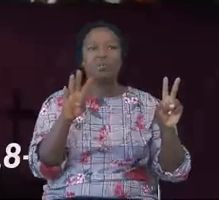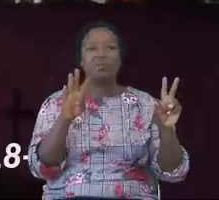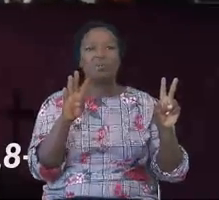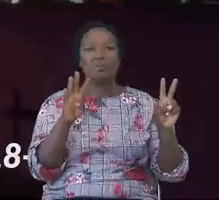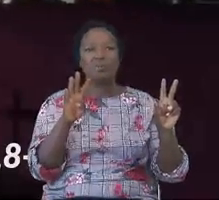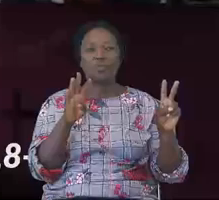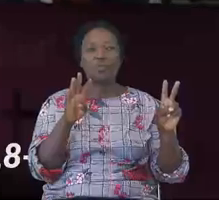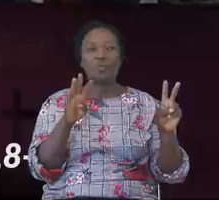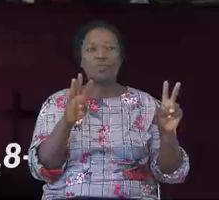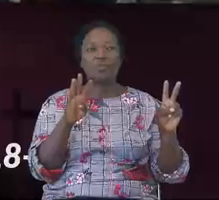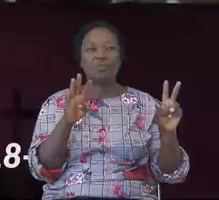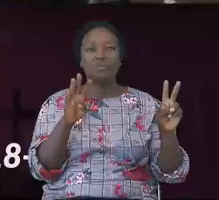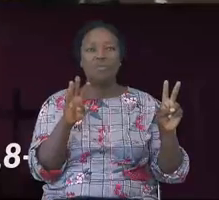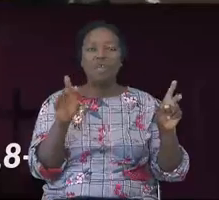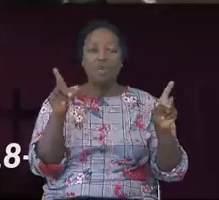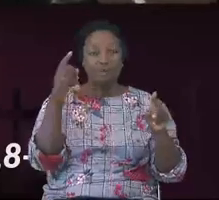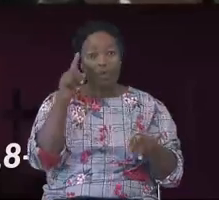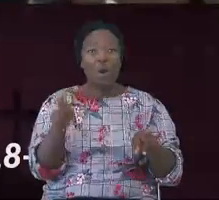14. Chapitre 2.